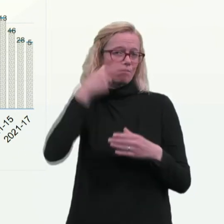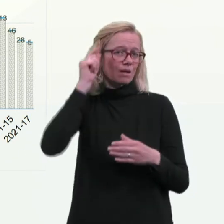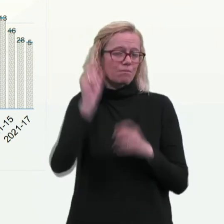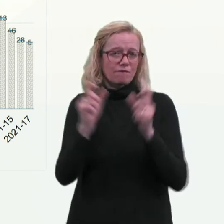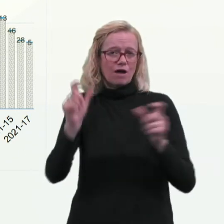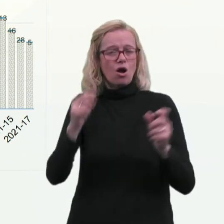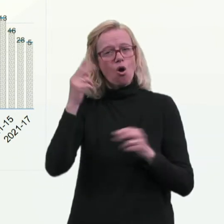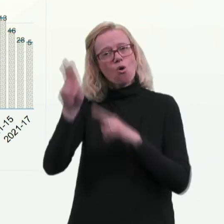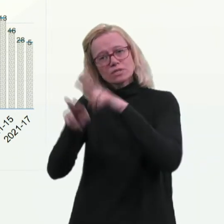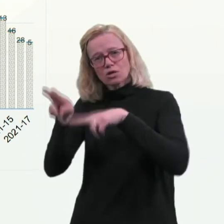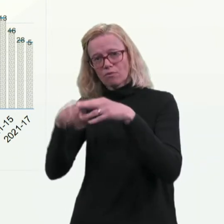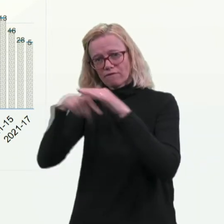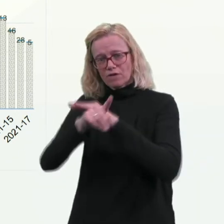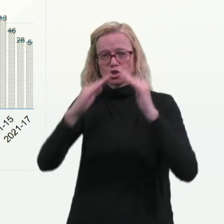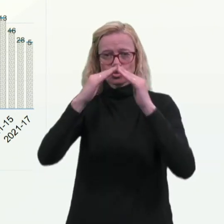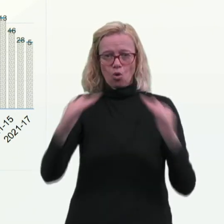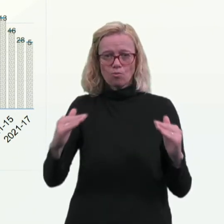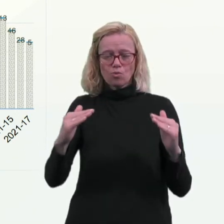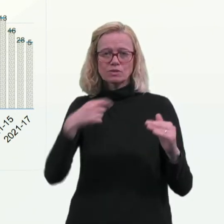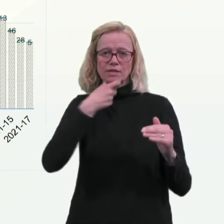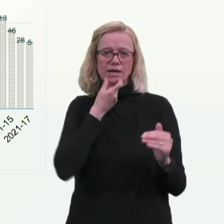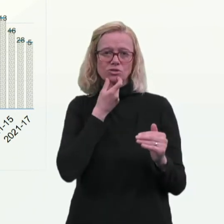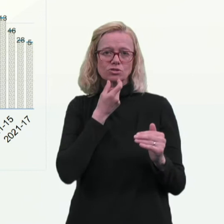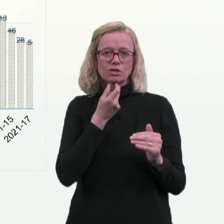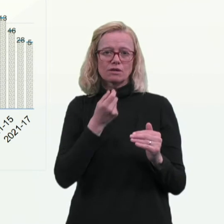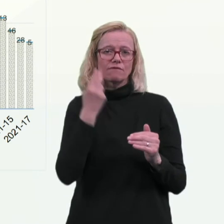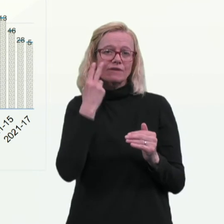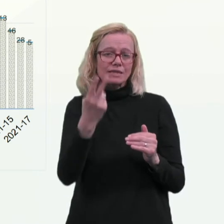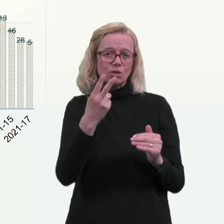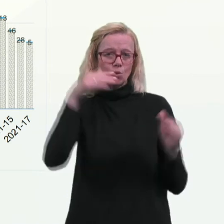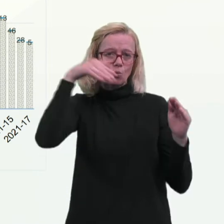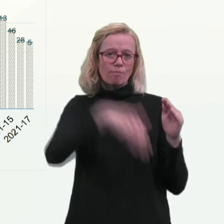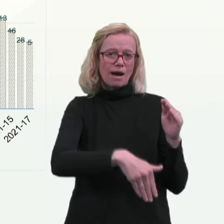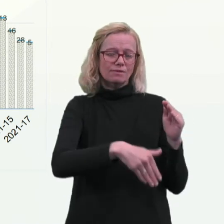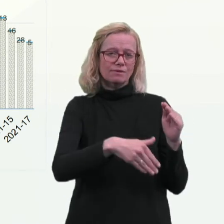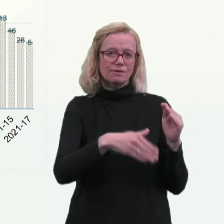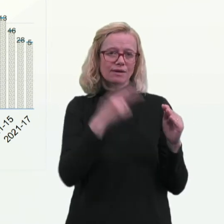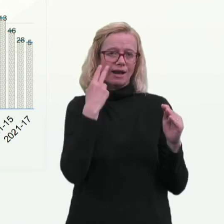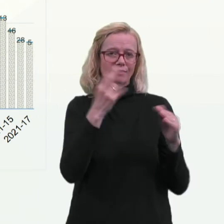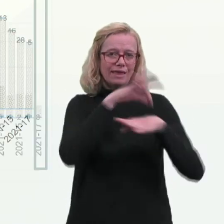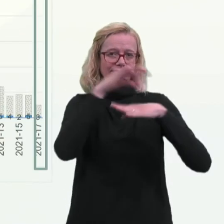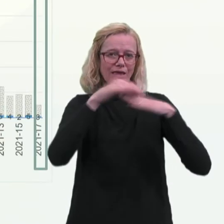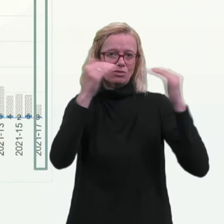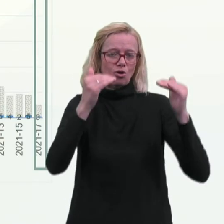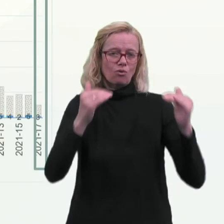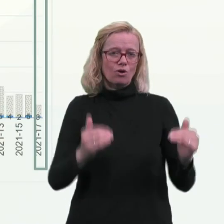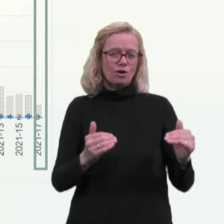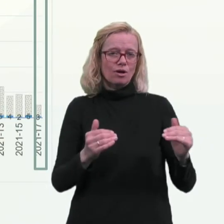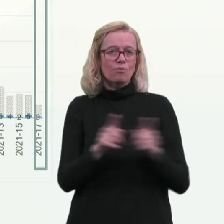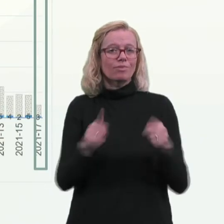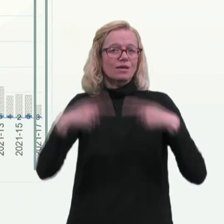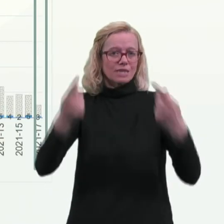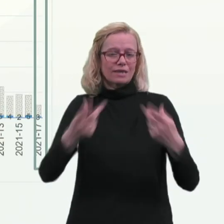prebivalci, oskrbovanci domov, vidi se ta upad po tednih in v naslednji